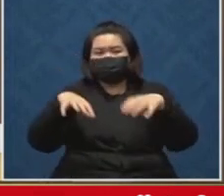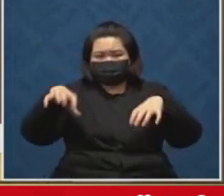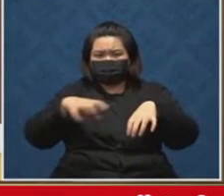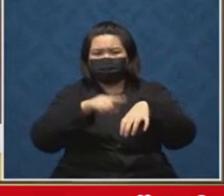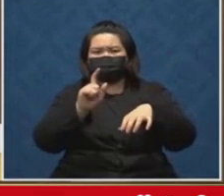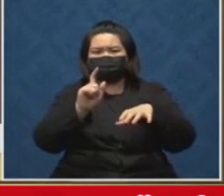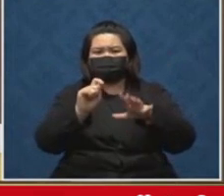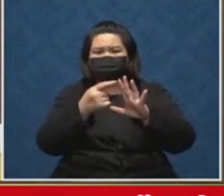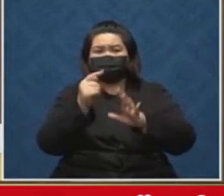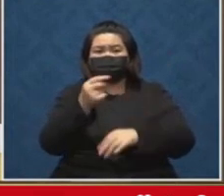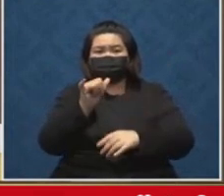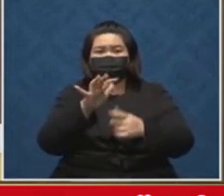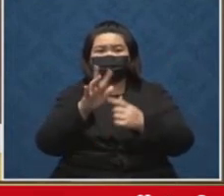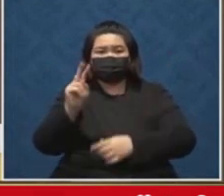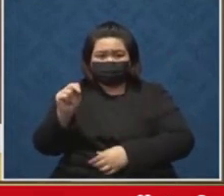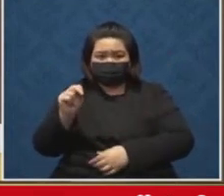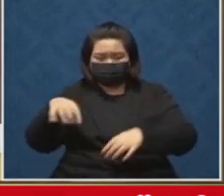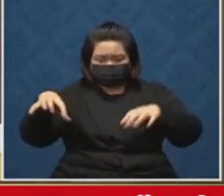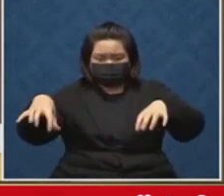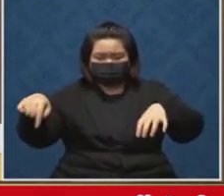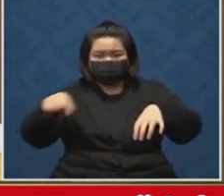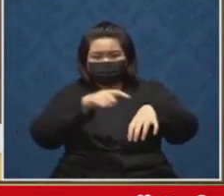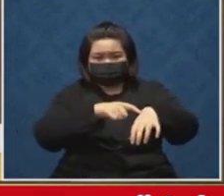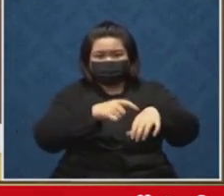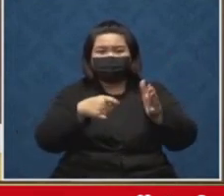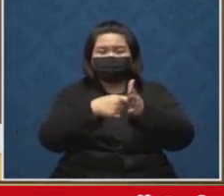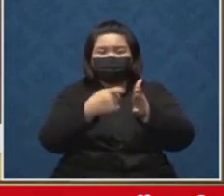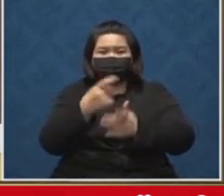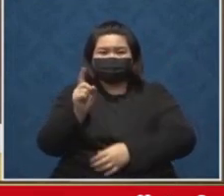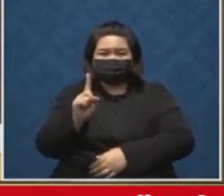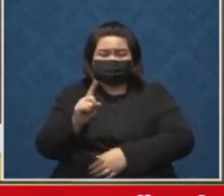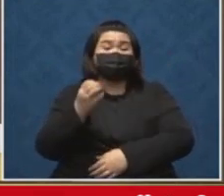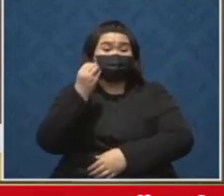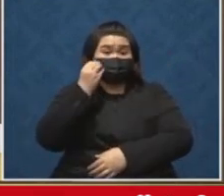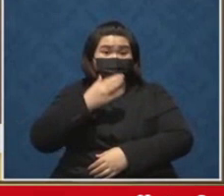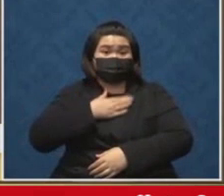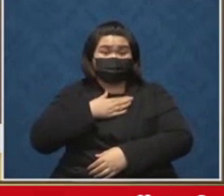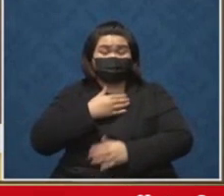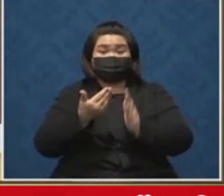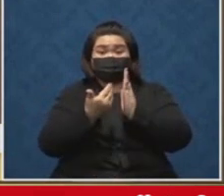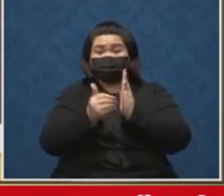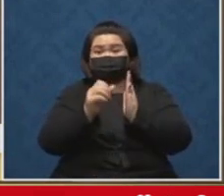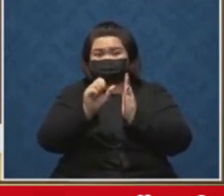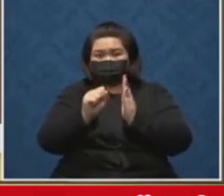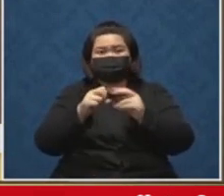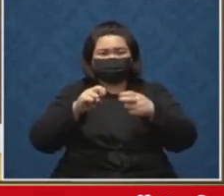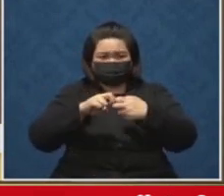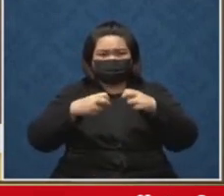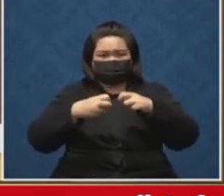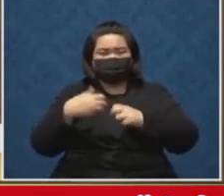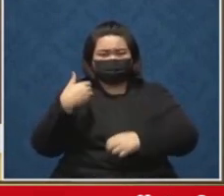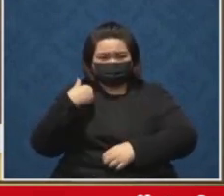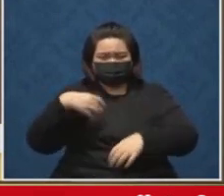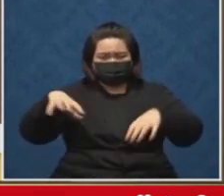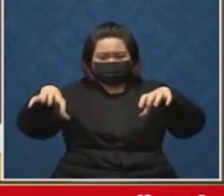านเนื่องจากในเขตพื้นที่บ้านผมที่มีปัญหาที่สุดคือสองกรมนี้ท่